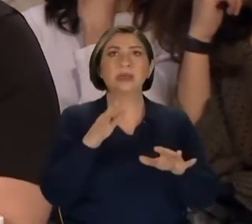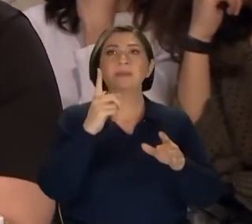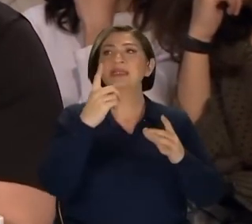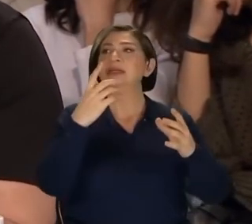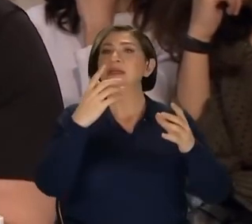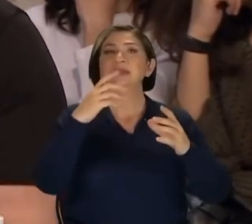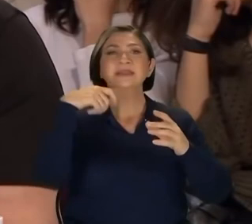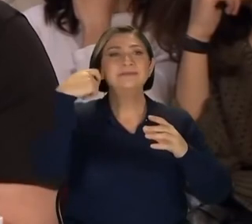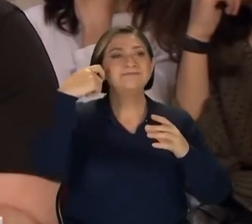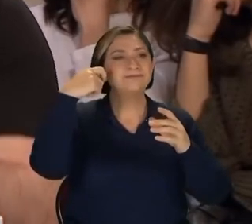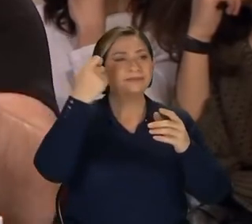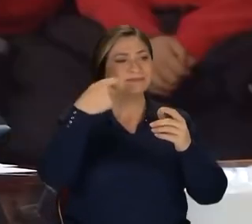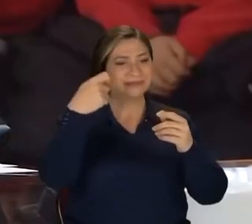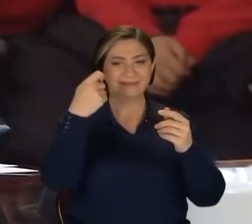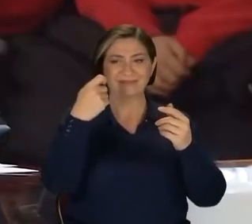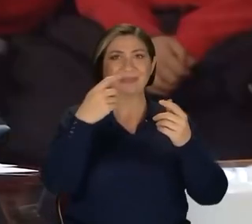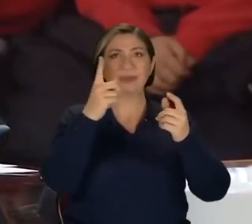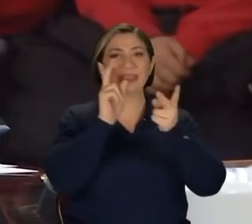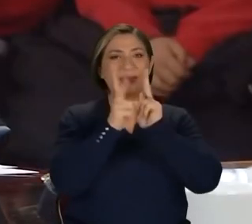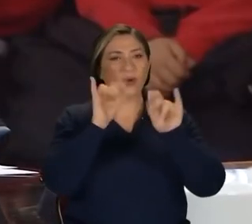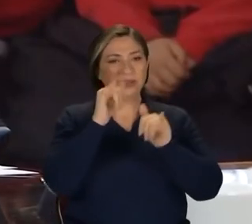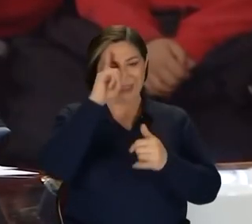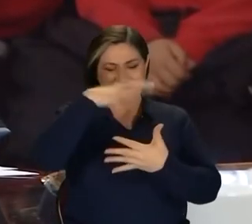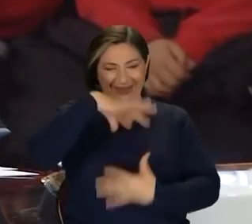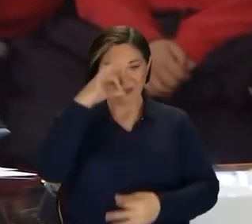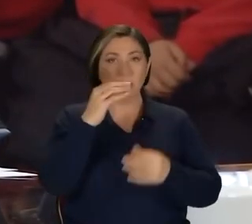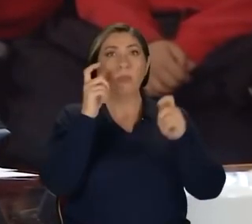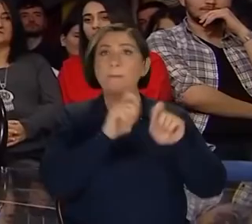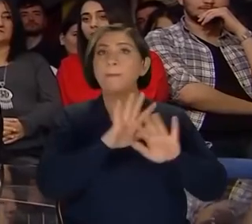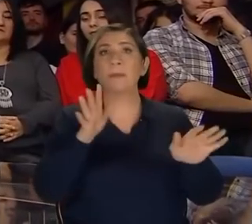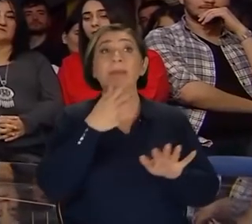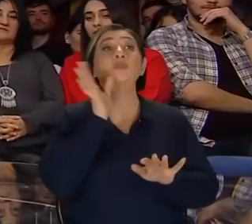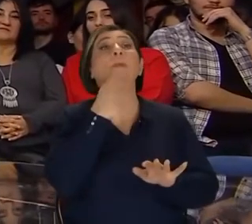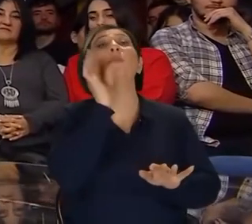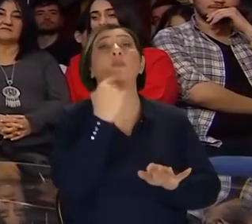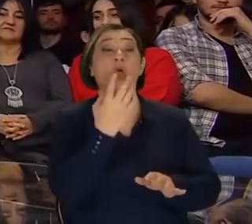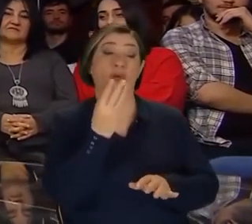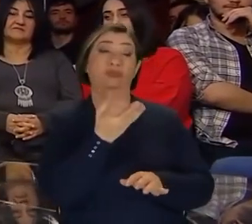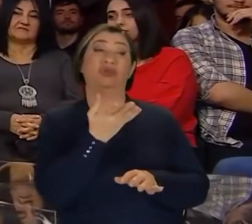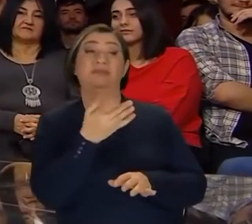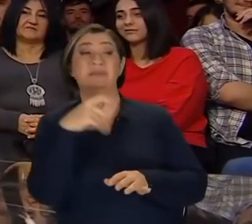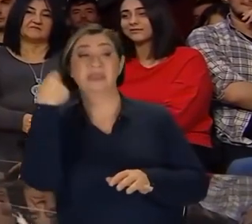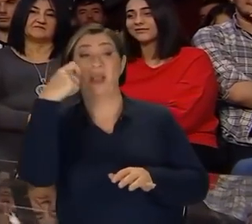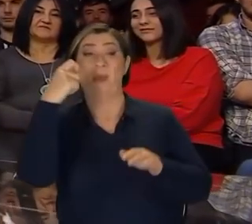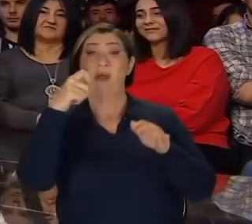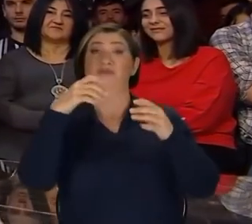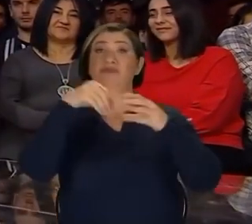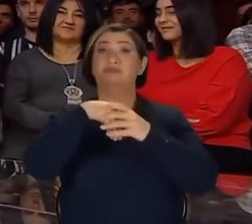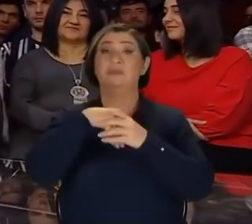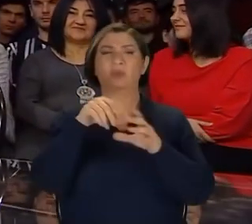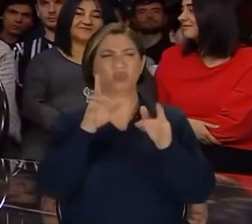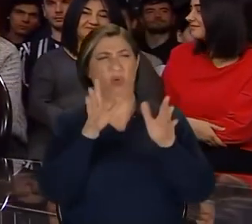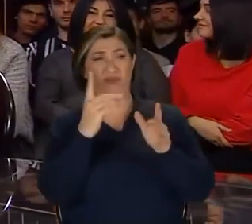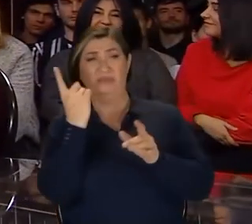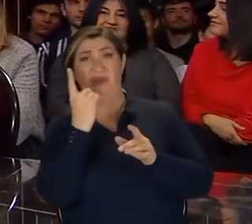stand-up gösterisi perdede gösterildi. Bu yepyeni bir şeydi ki. Ya bilmiyorsan bari bilmiyorum de. Olur mu canım sinema perdesinde? Her şeyde böyle bir